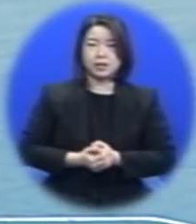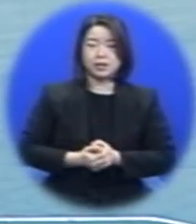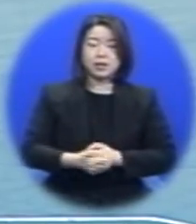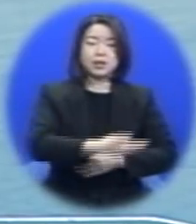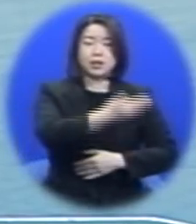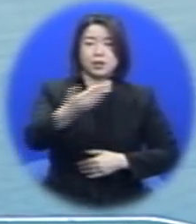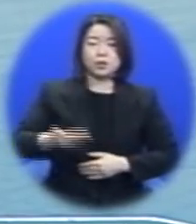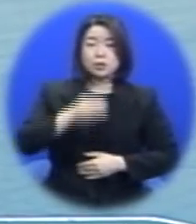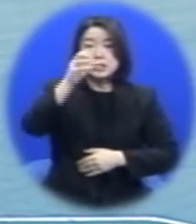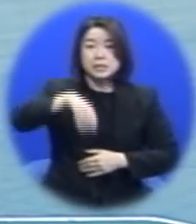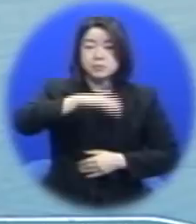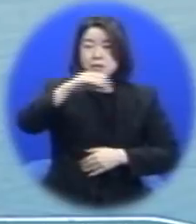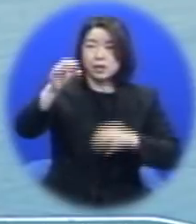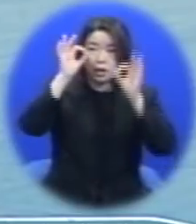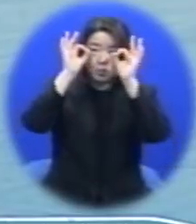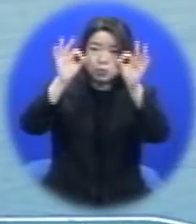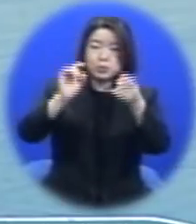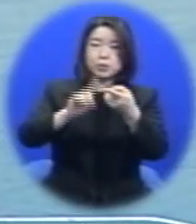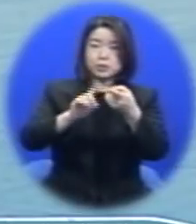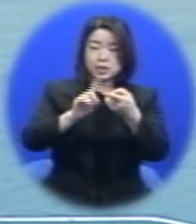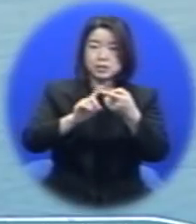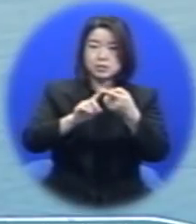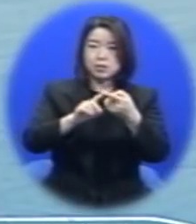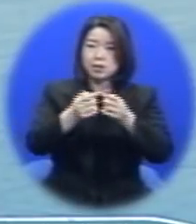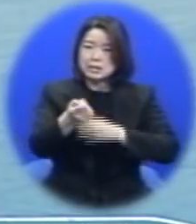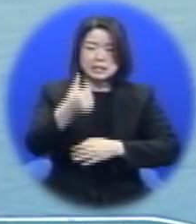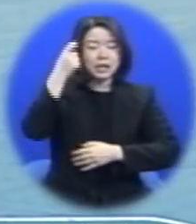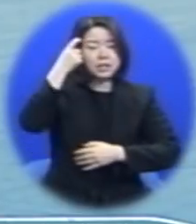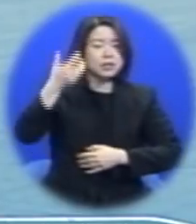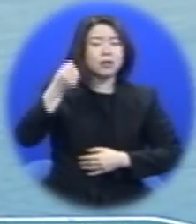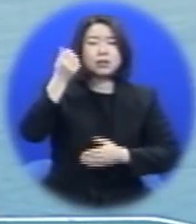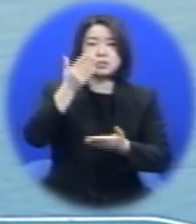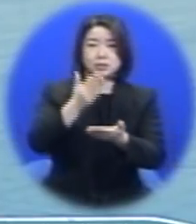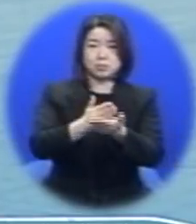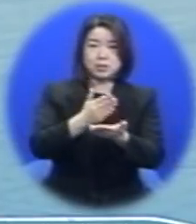여러분, 십자가 보는 것을 절대로 작게 여기시면 안 됩니다.